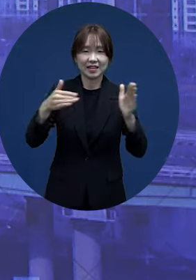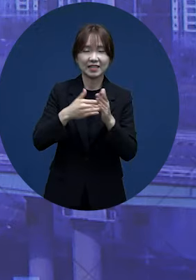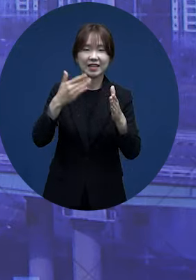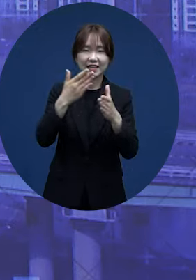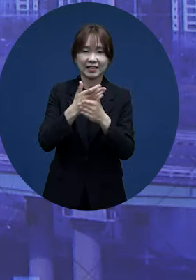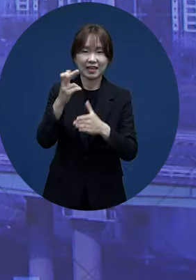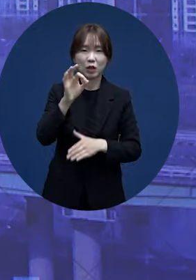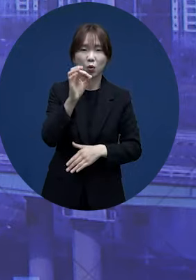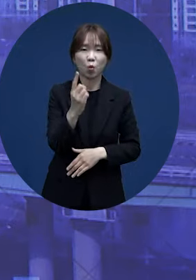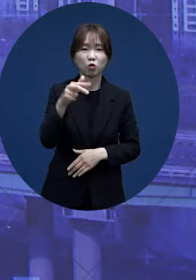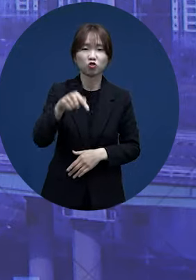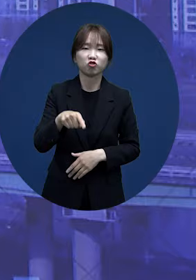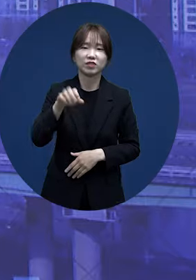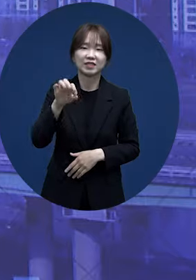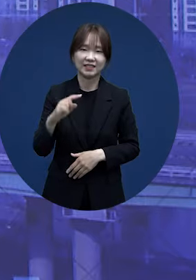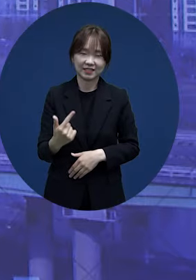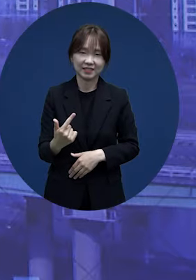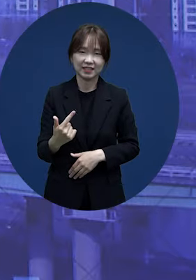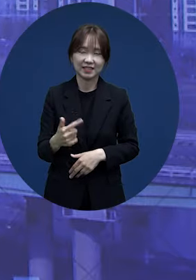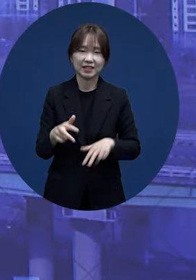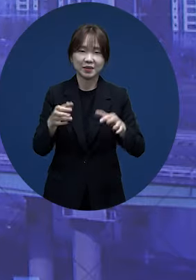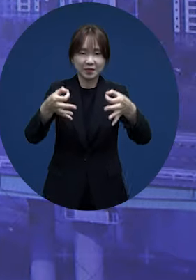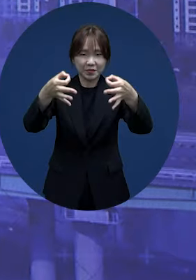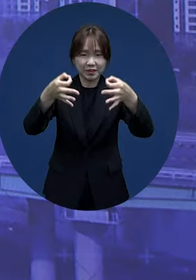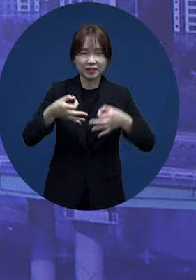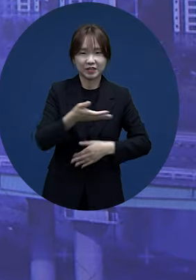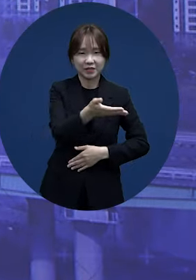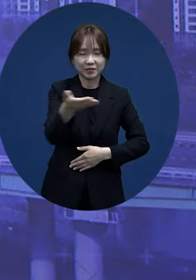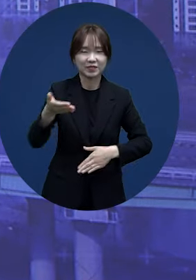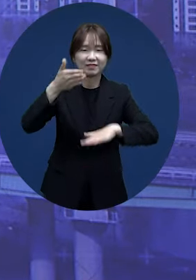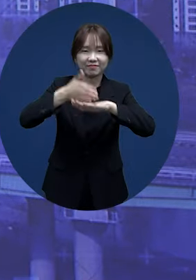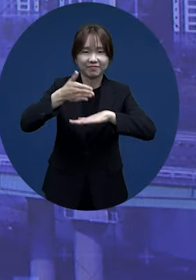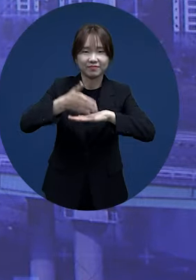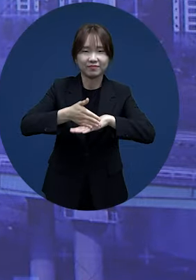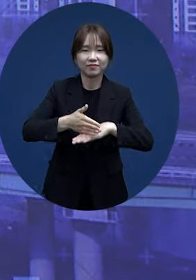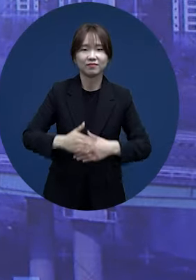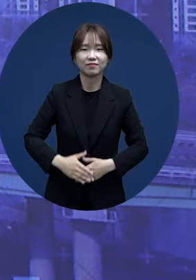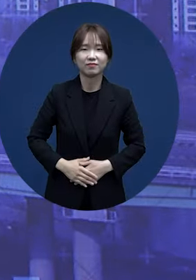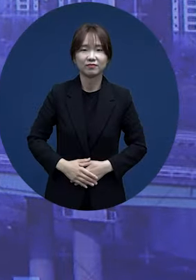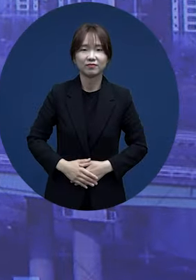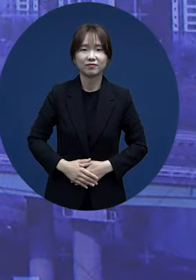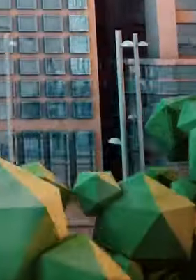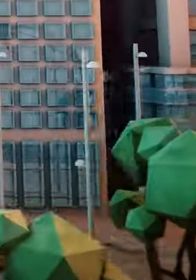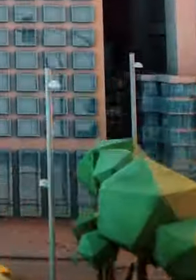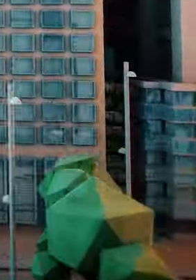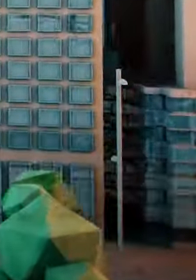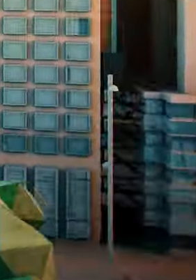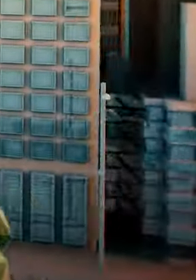저는 지금까지 양산팩토리의 오주은이었습니다. 오늘도 함께해 주신 여러분 고맙습니다.